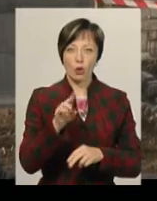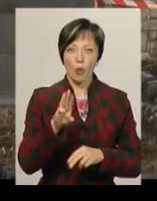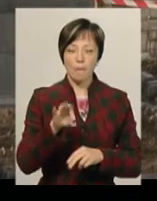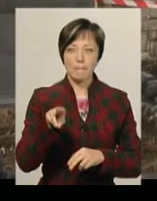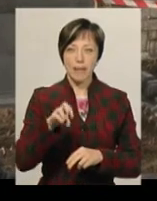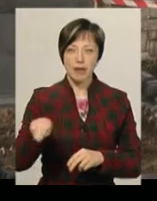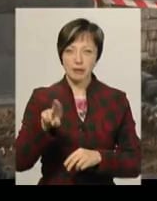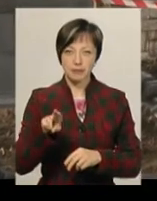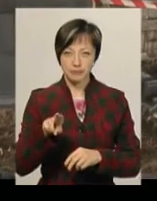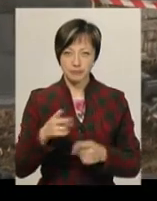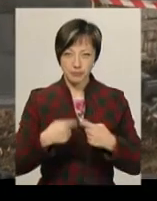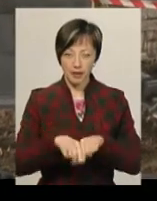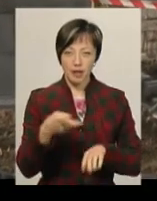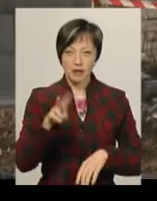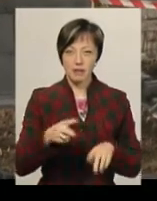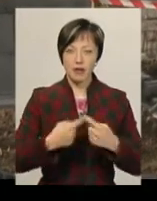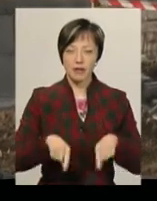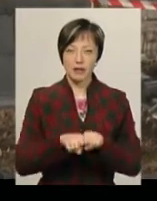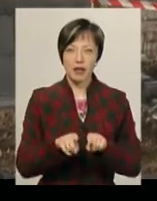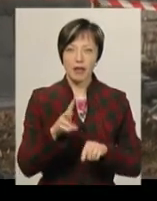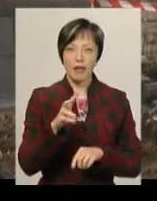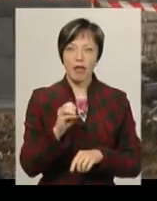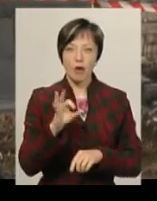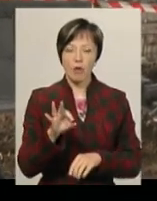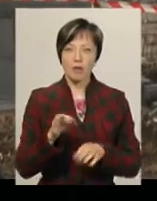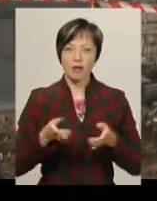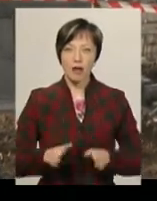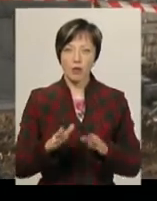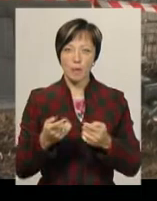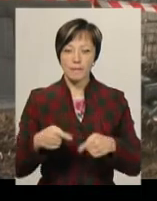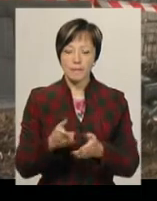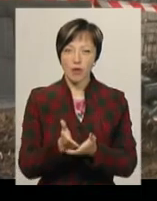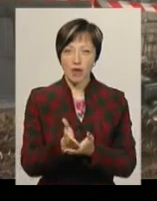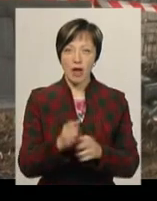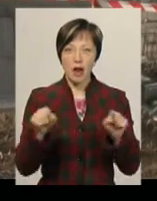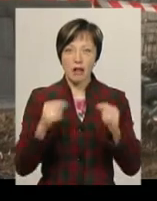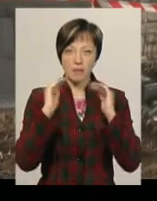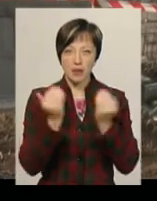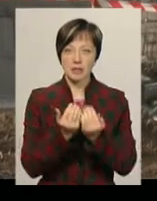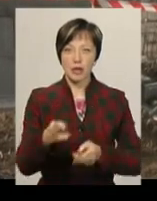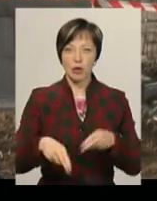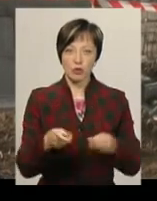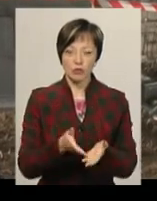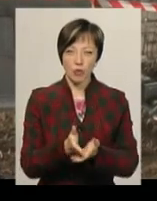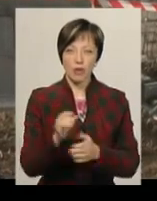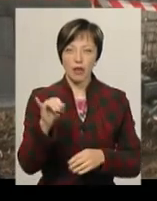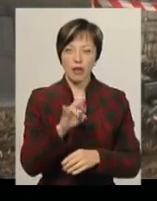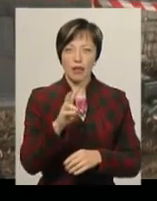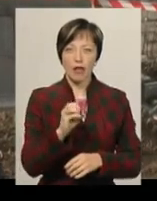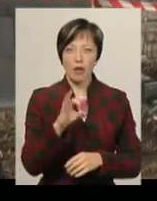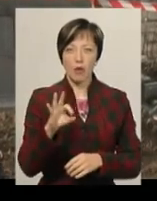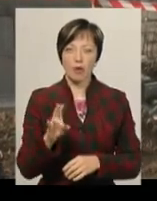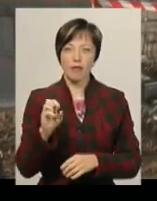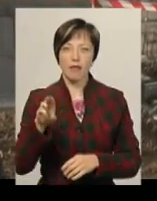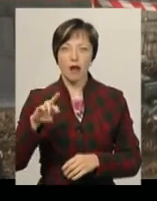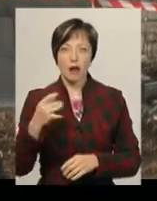також два відділення неонатального профілю, дві реанімації хірургічного профілю і неонатального